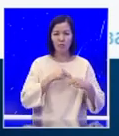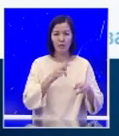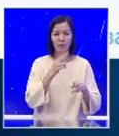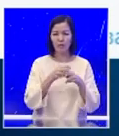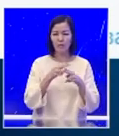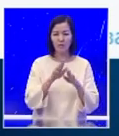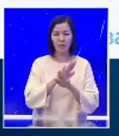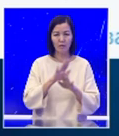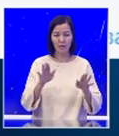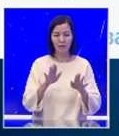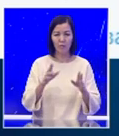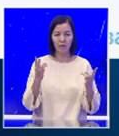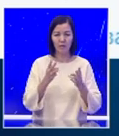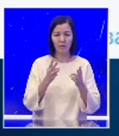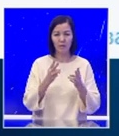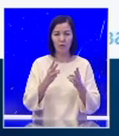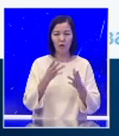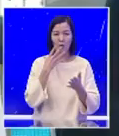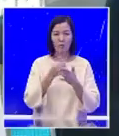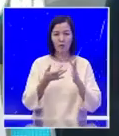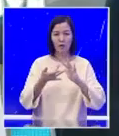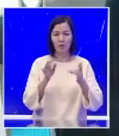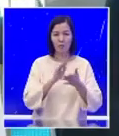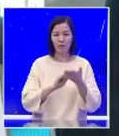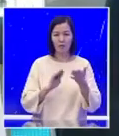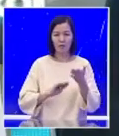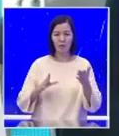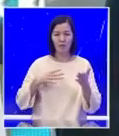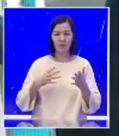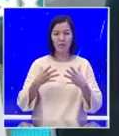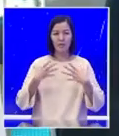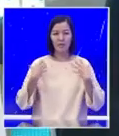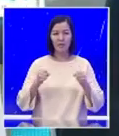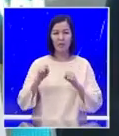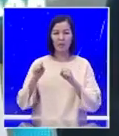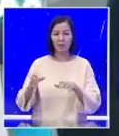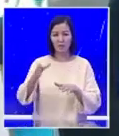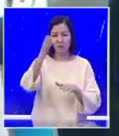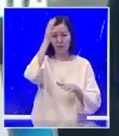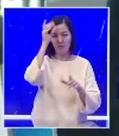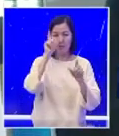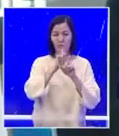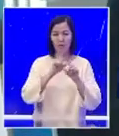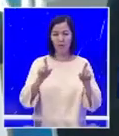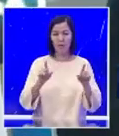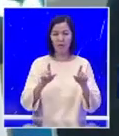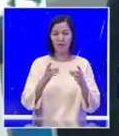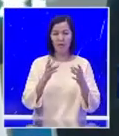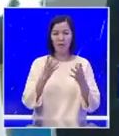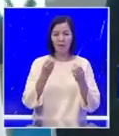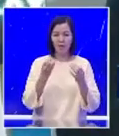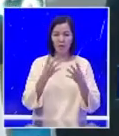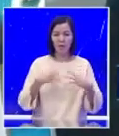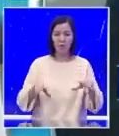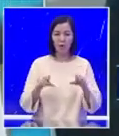келтірмеуі тиіс деп жазды өзінің Twitter парақшасында. Денсаулық сақтау, білім беру объектілерінде және қоғамдық